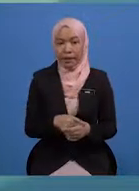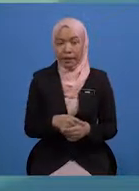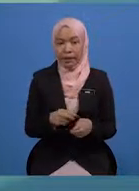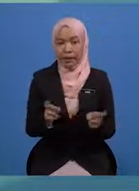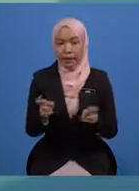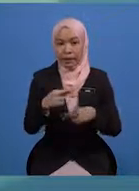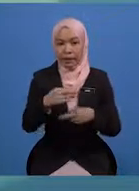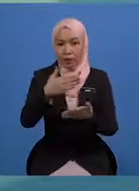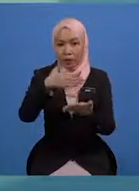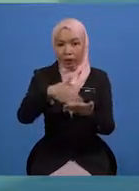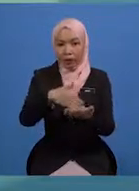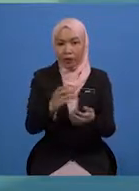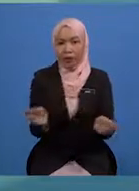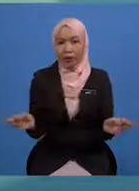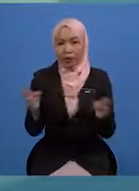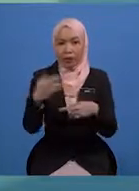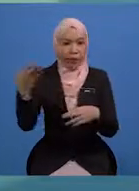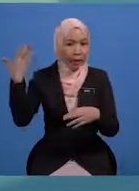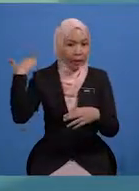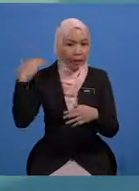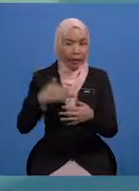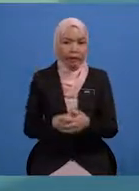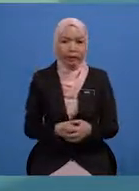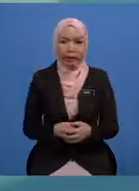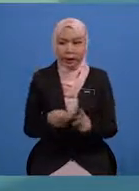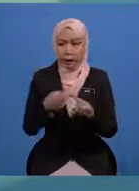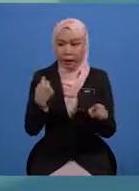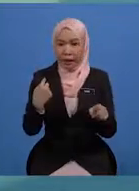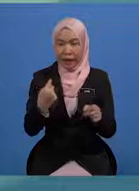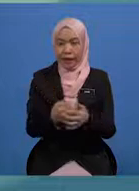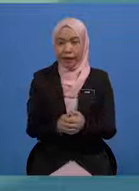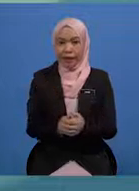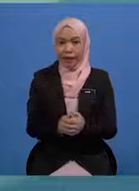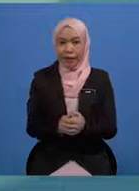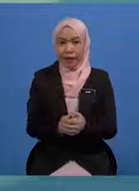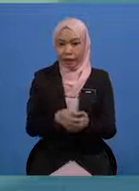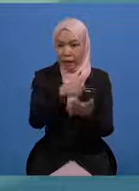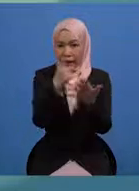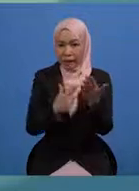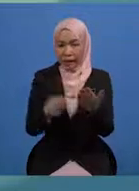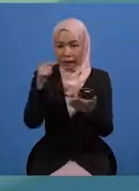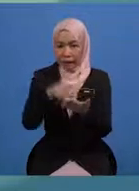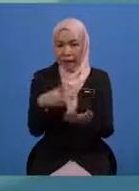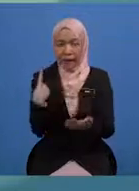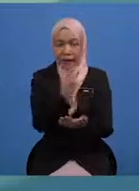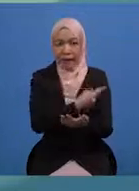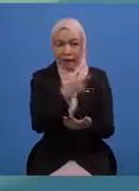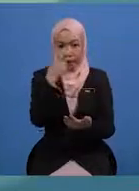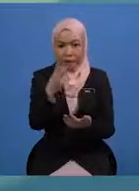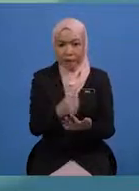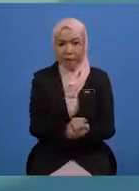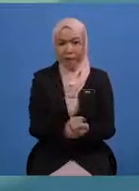belakang. Jadi, dari lakaran ini, kita lihat bahagian yang